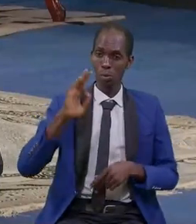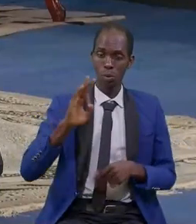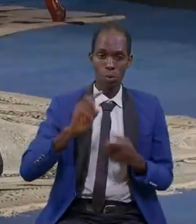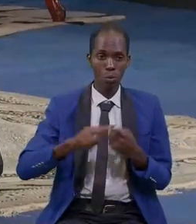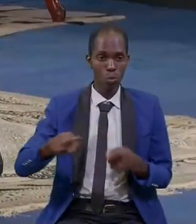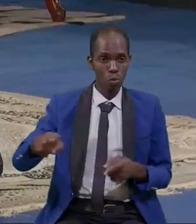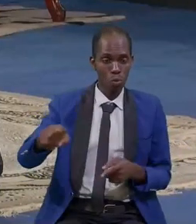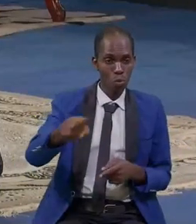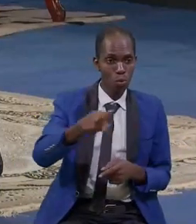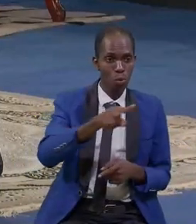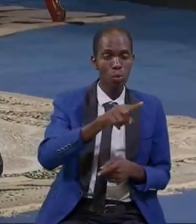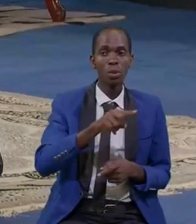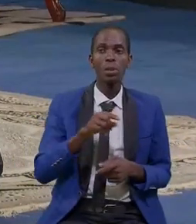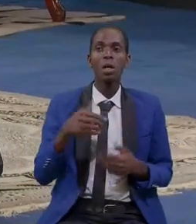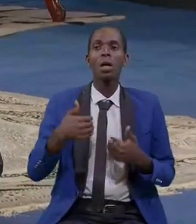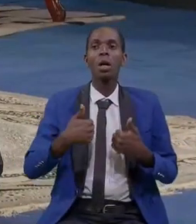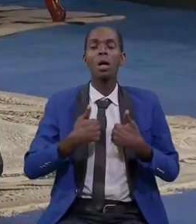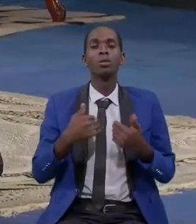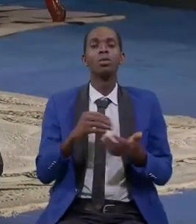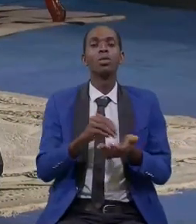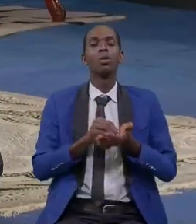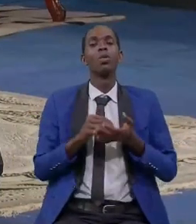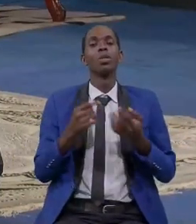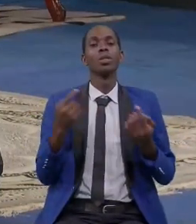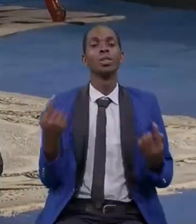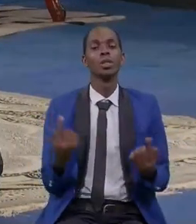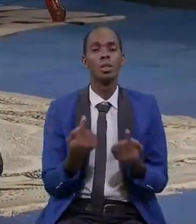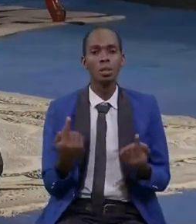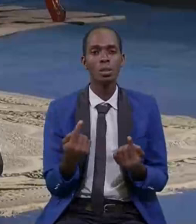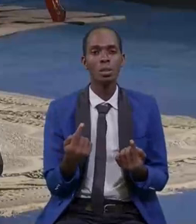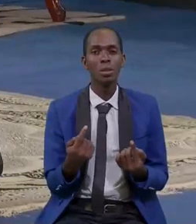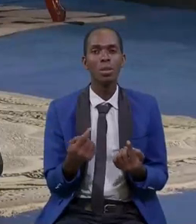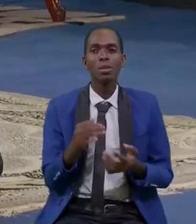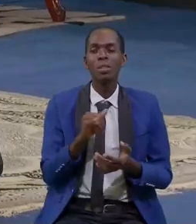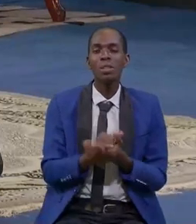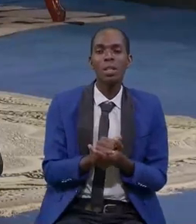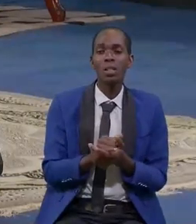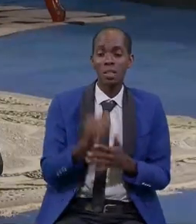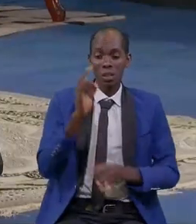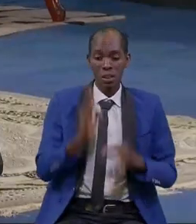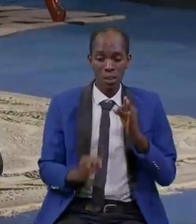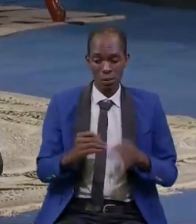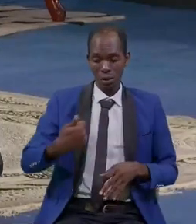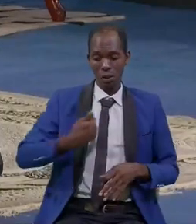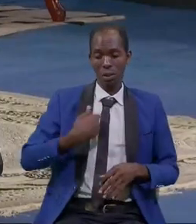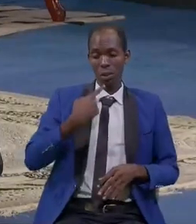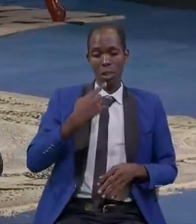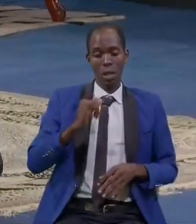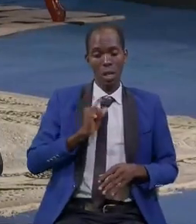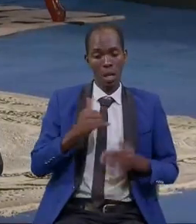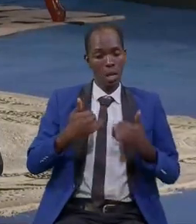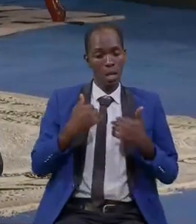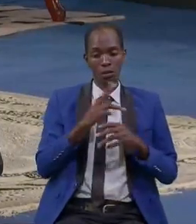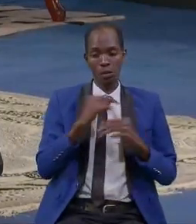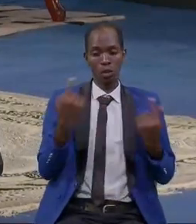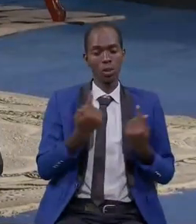qui leur prêche, il a aussi ses péchés. Alors, s'il dit qu'il n'a pas de péché, c'est qu'il